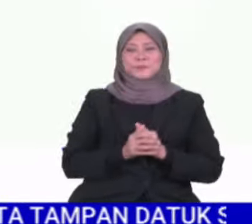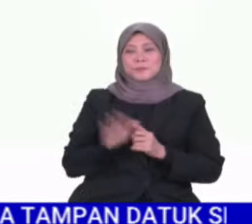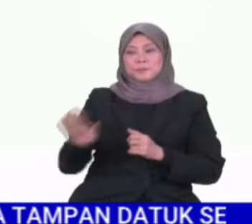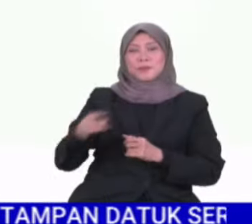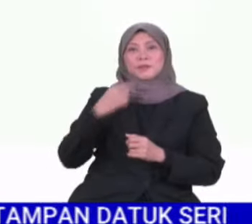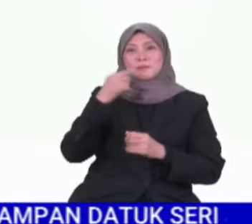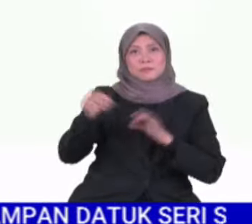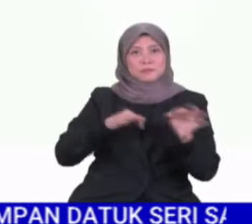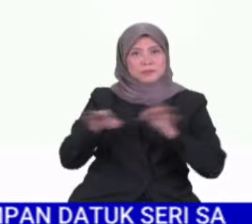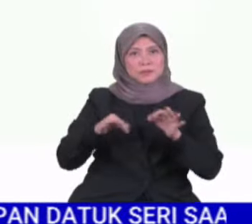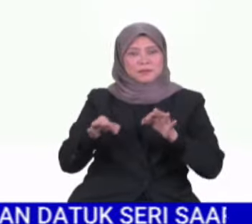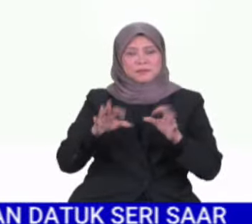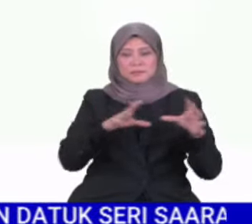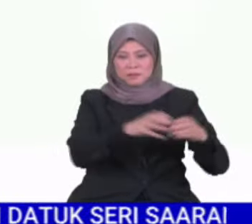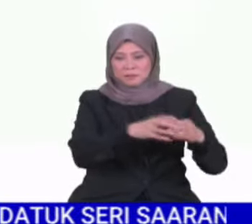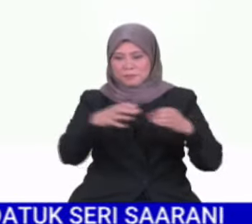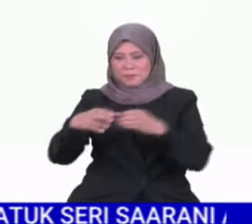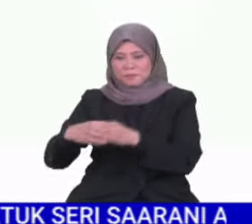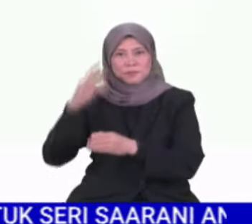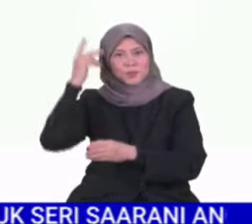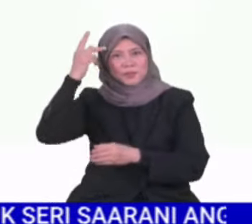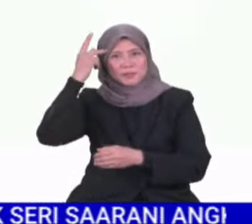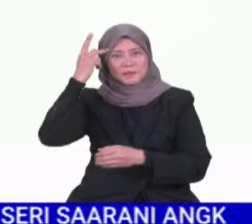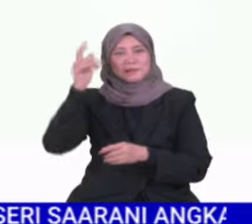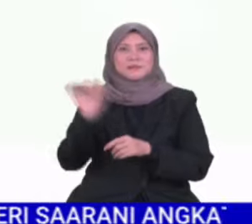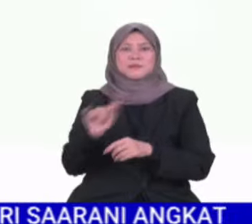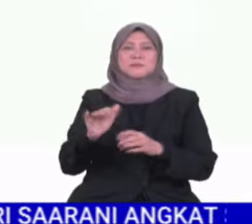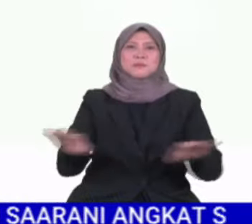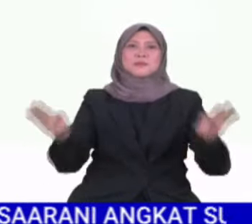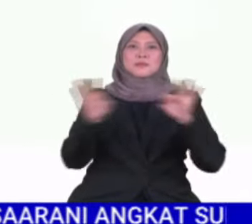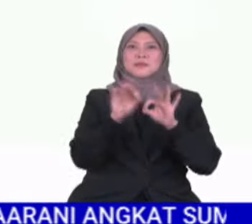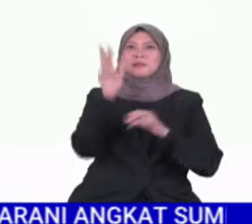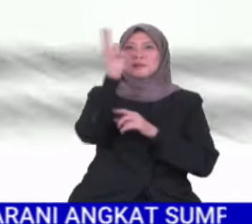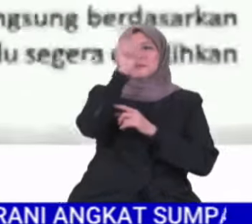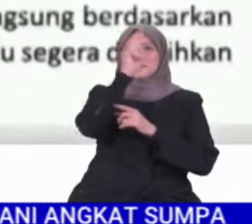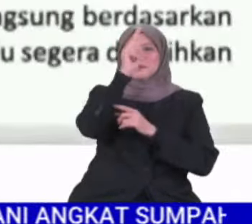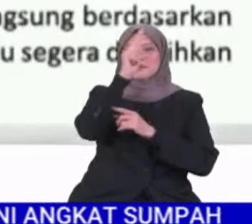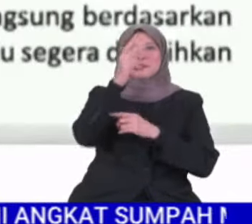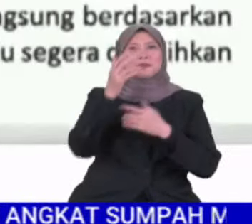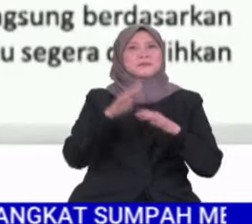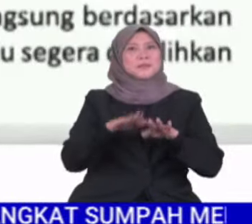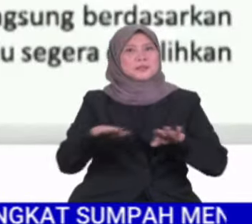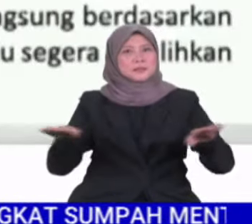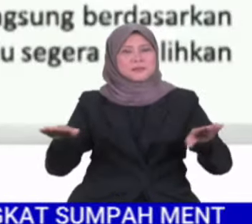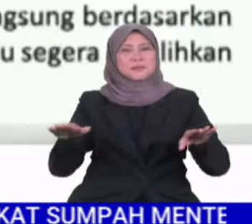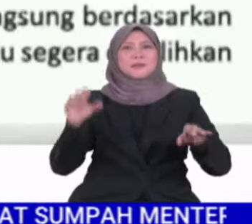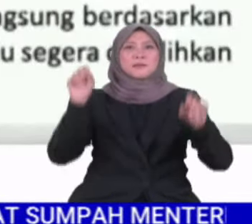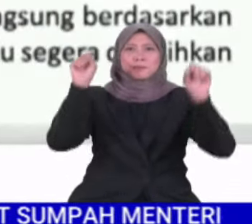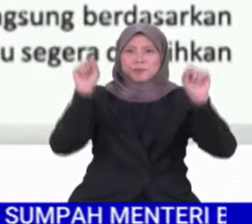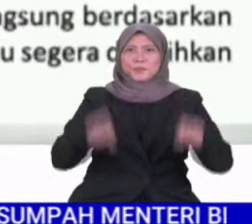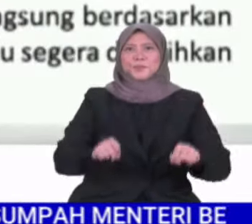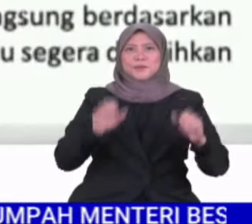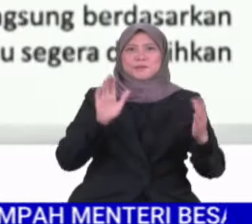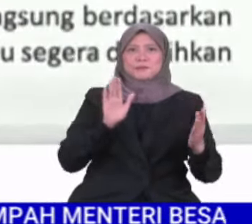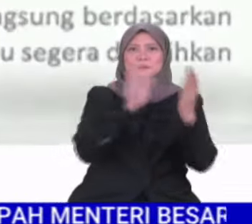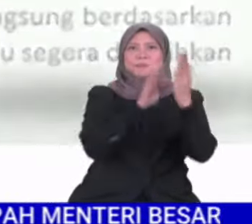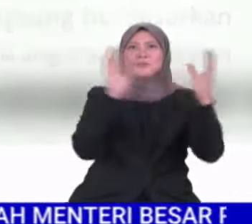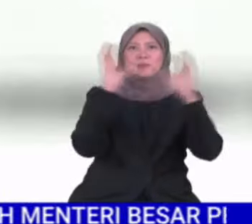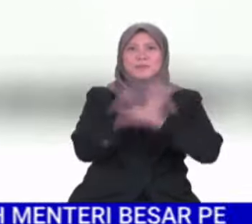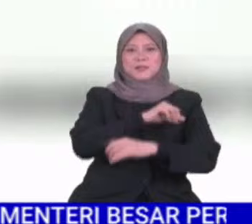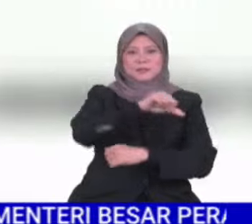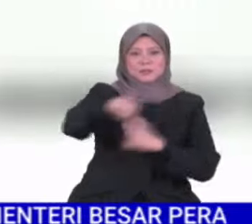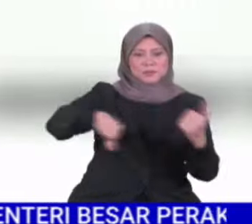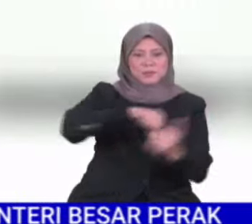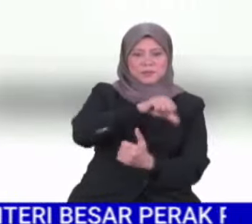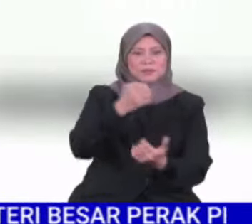kenyataannya beliau menjelaskan party-partai politik juga mengutamakan kerajaan yang sederhana dan mampu mendepani cabaran